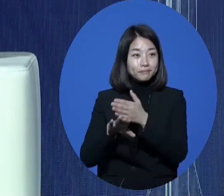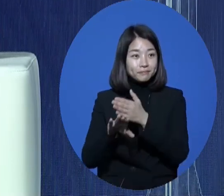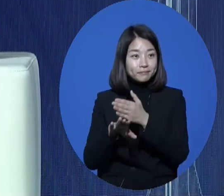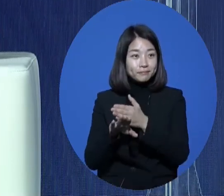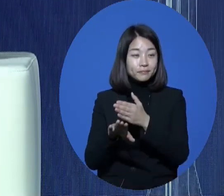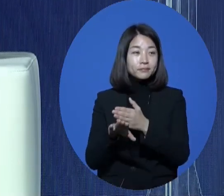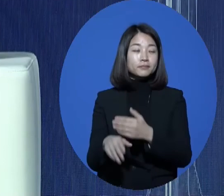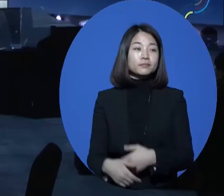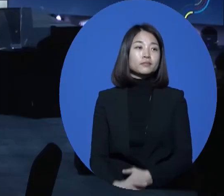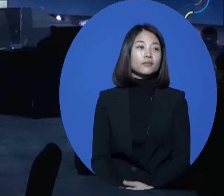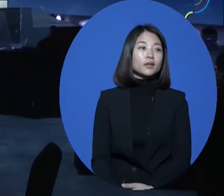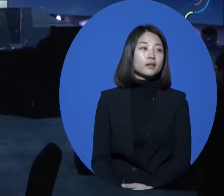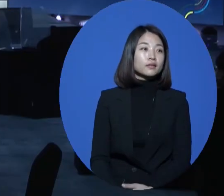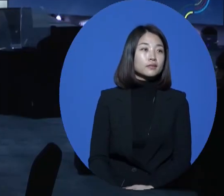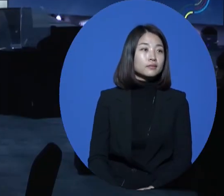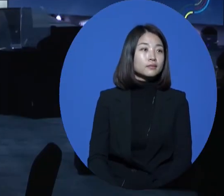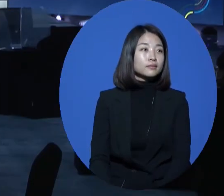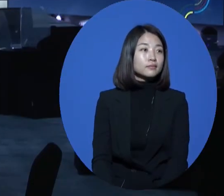감사합니다.